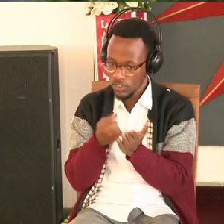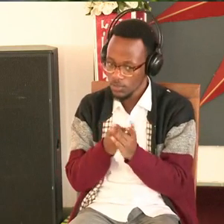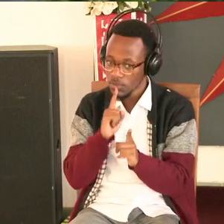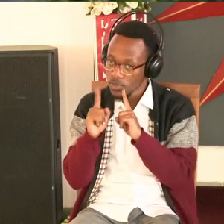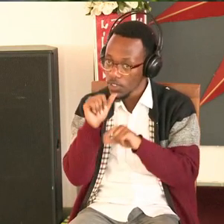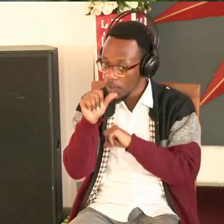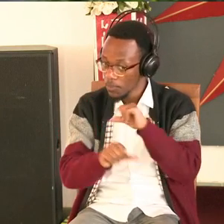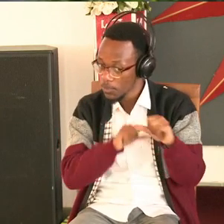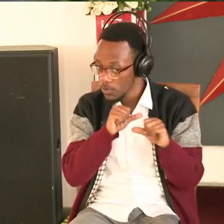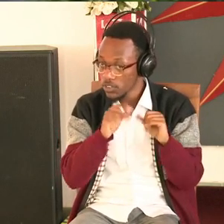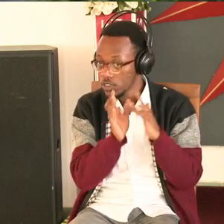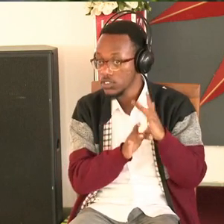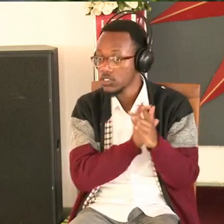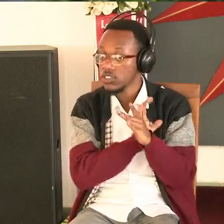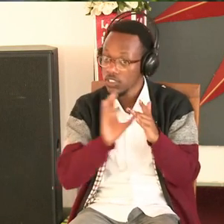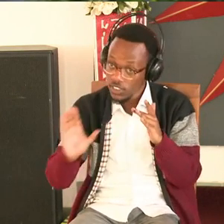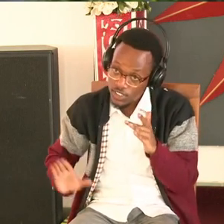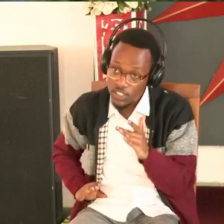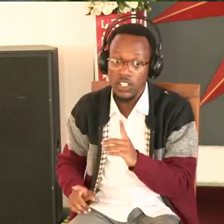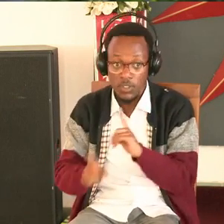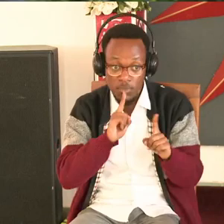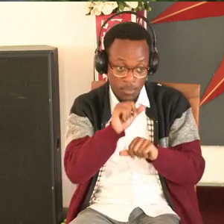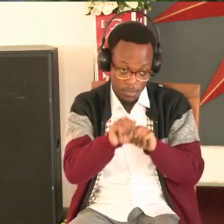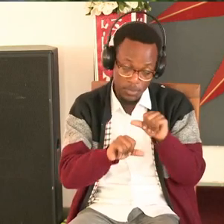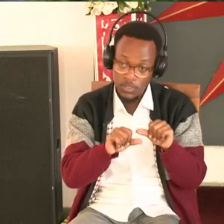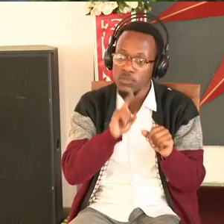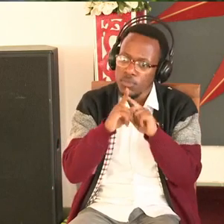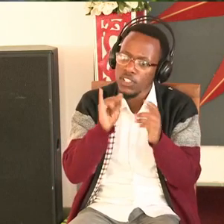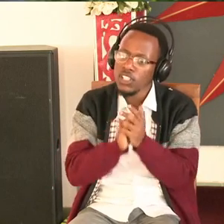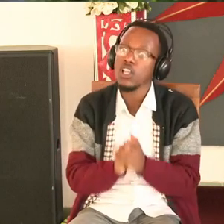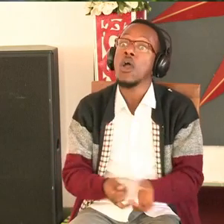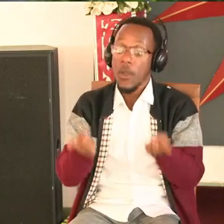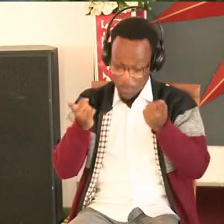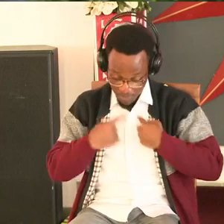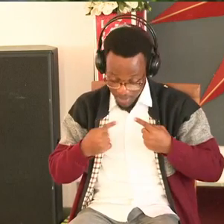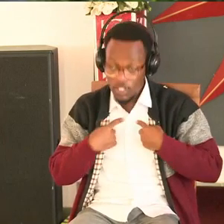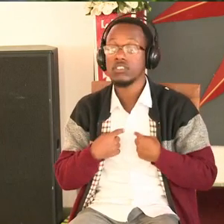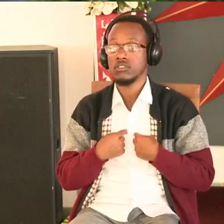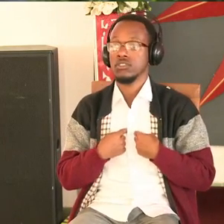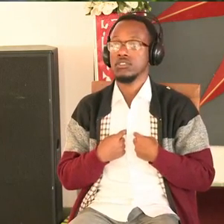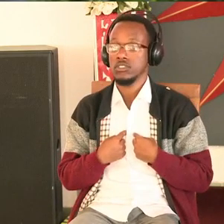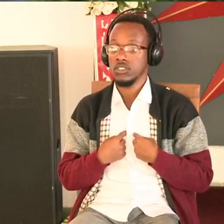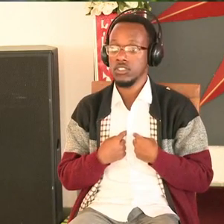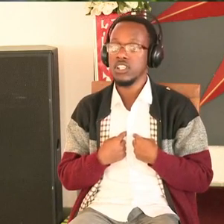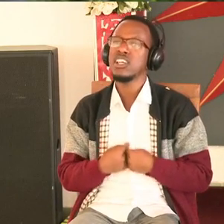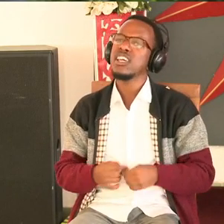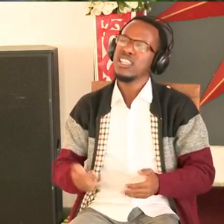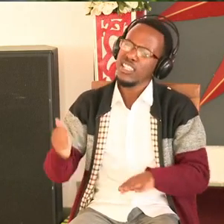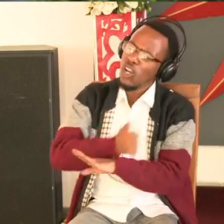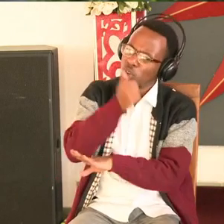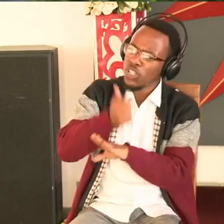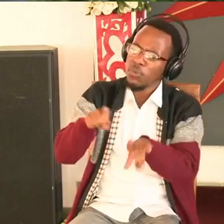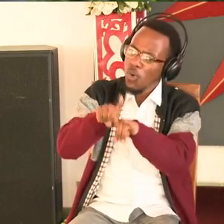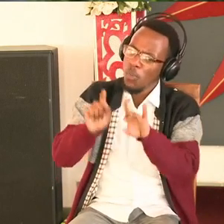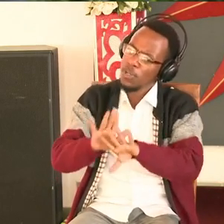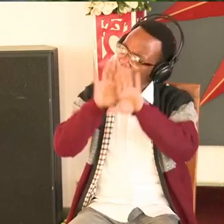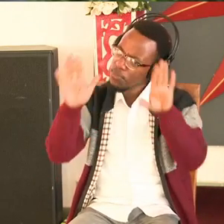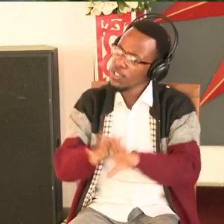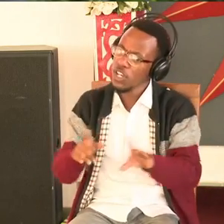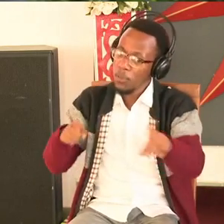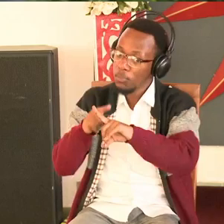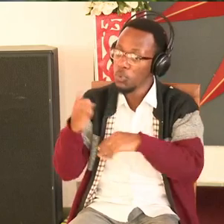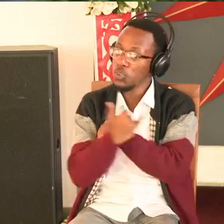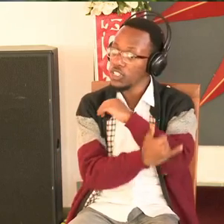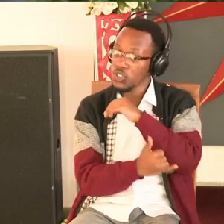bwavugaga ku mwami wacu, avuga ngo njyewe nzagushyiraho kugira ngo ube umucyo uvira amahanga kugira ngo agakiza